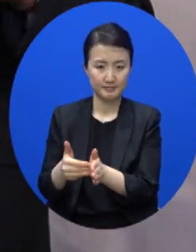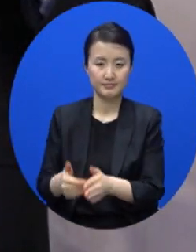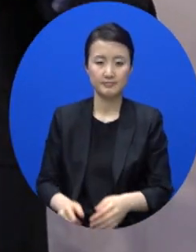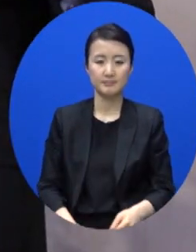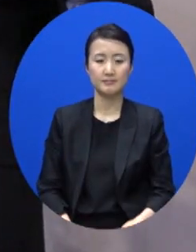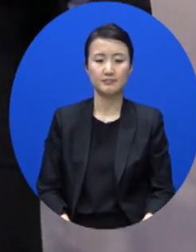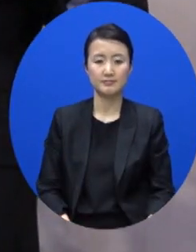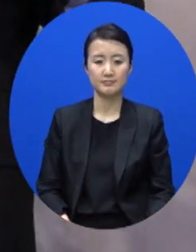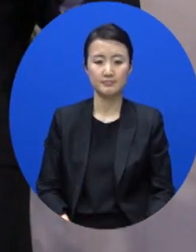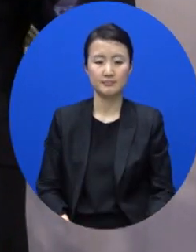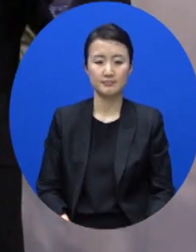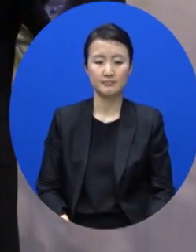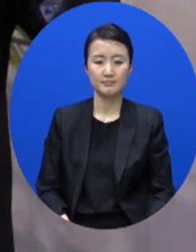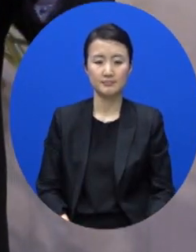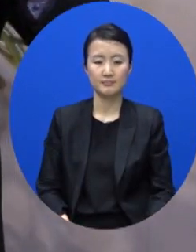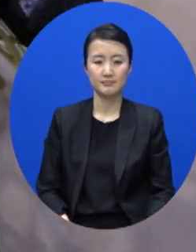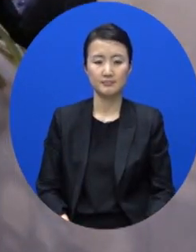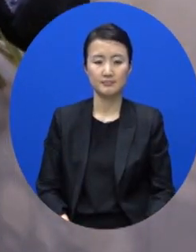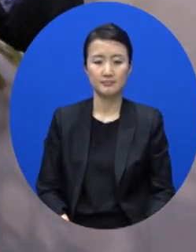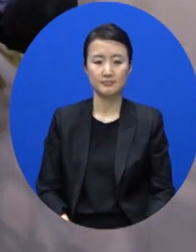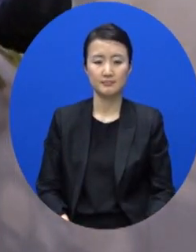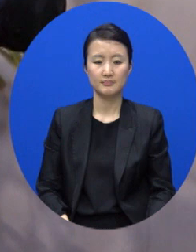그래서 이